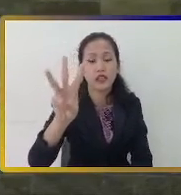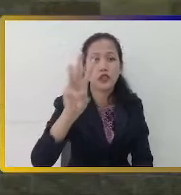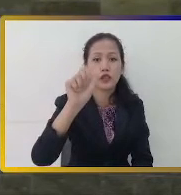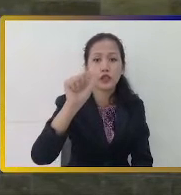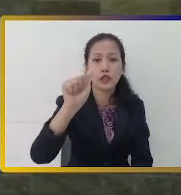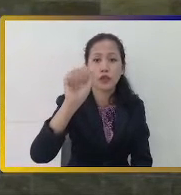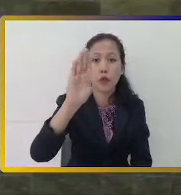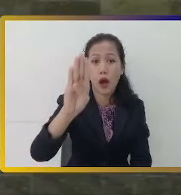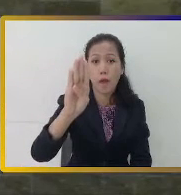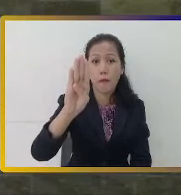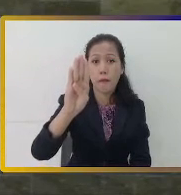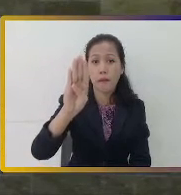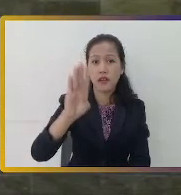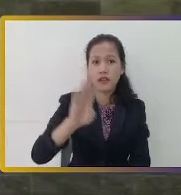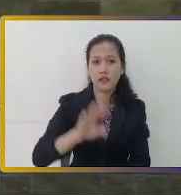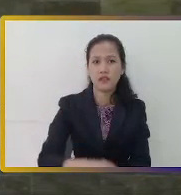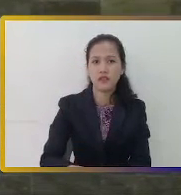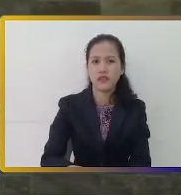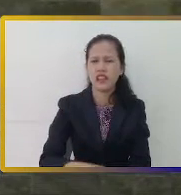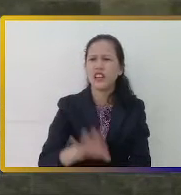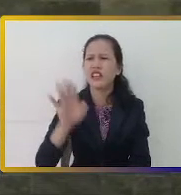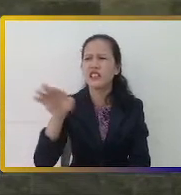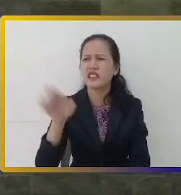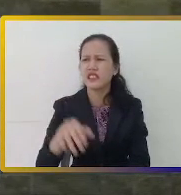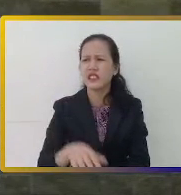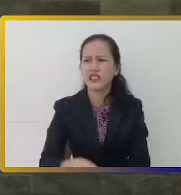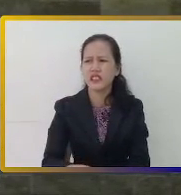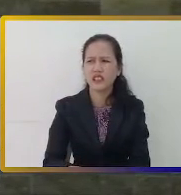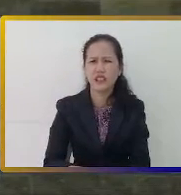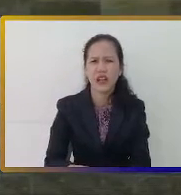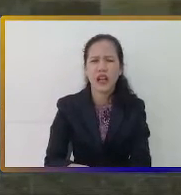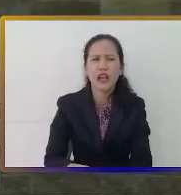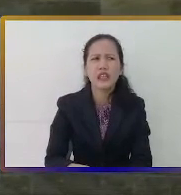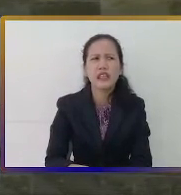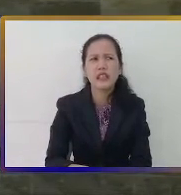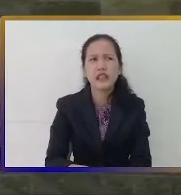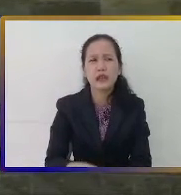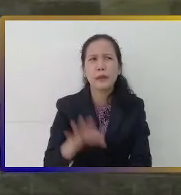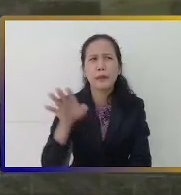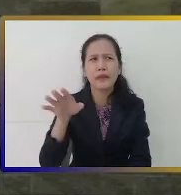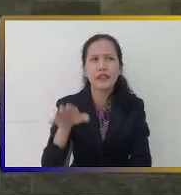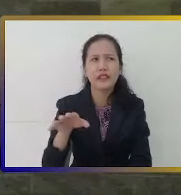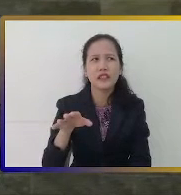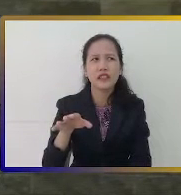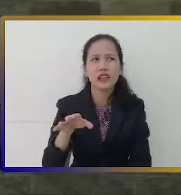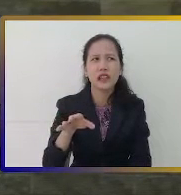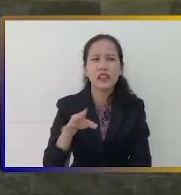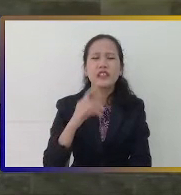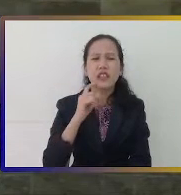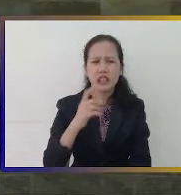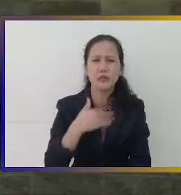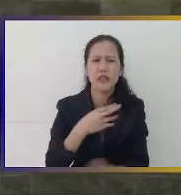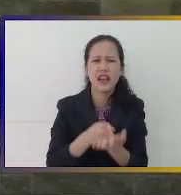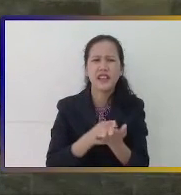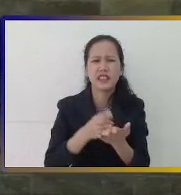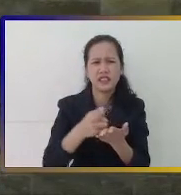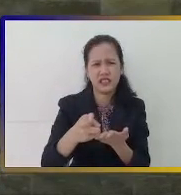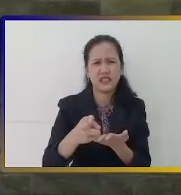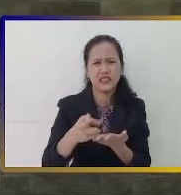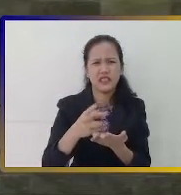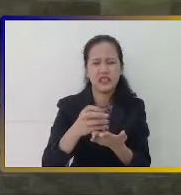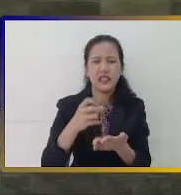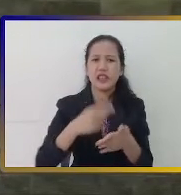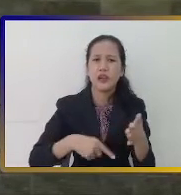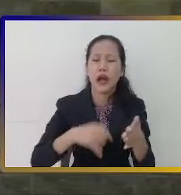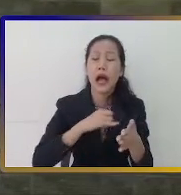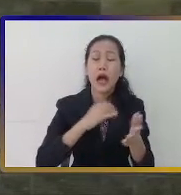hindi naman to siguro yung simptomas. Tell me honestly kung anong sasabihin mo. Kasi I want yung good answer, yung direktahan tayo.